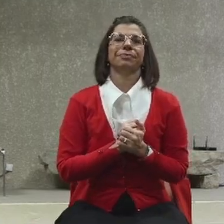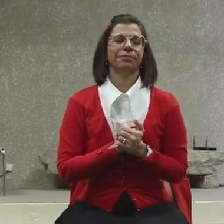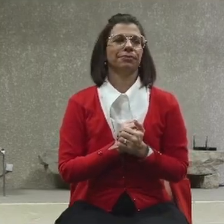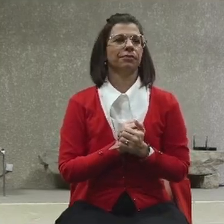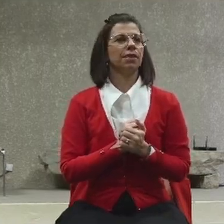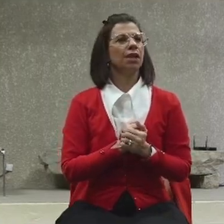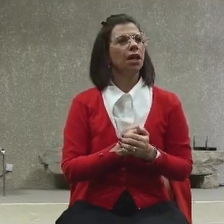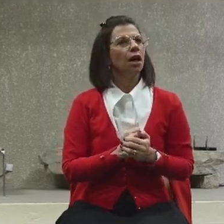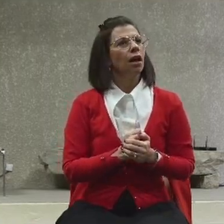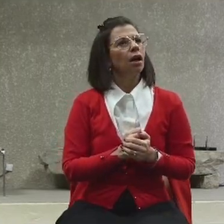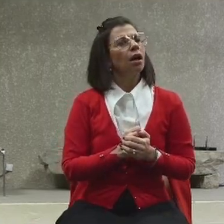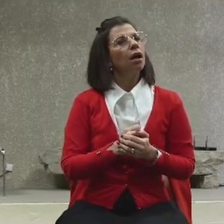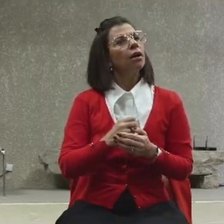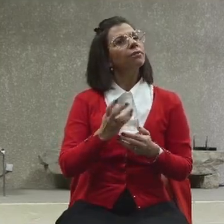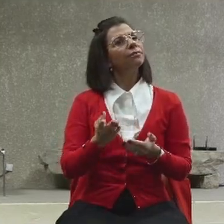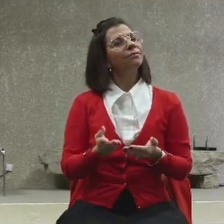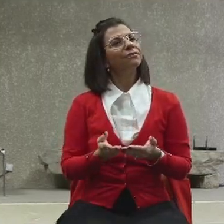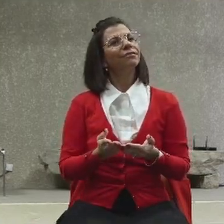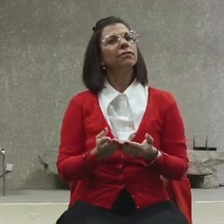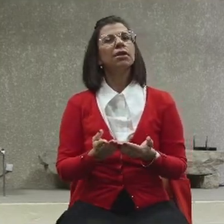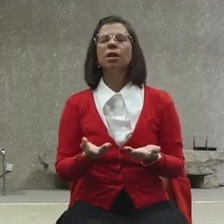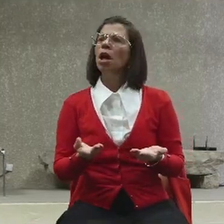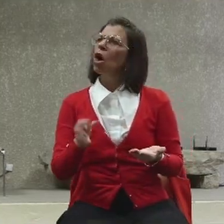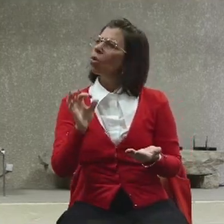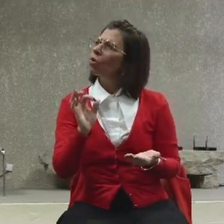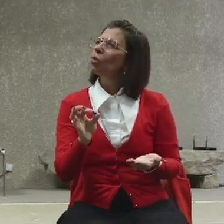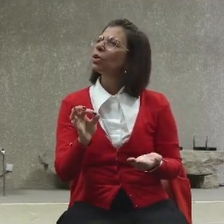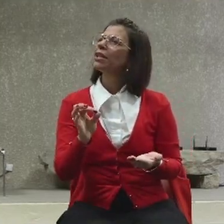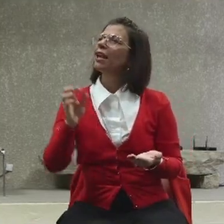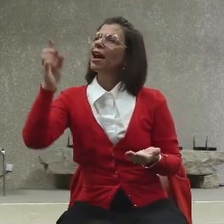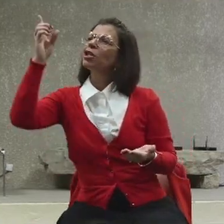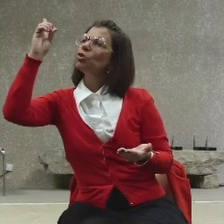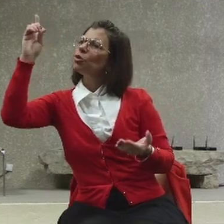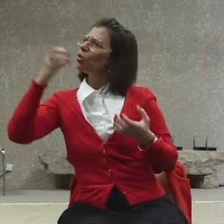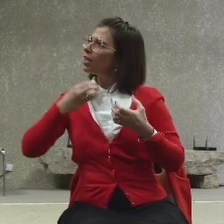si nous pouvons vivre néanmoins, tous ceux qui disent chrétiens,